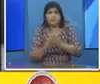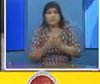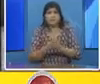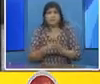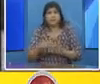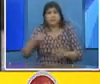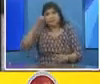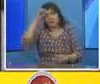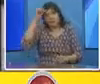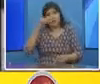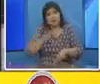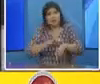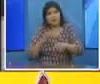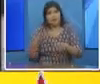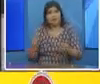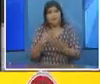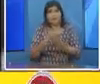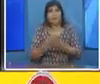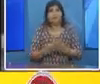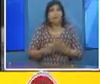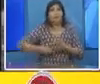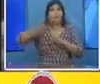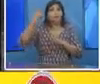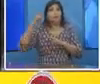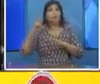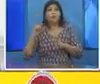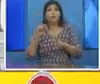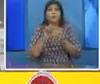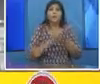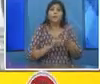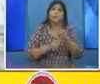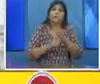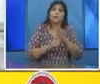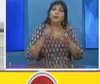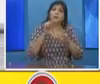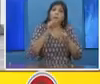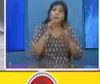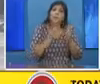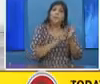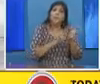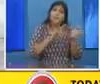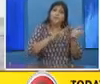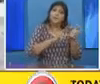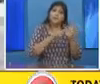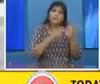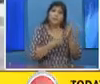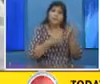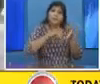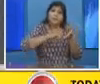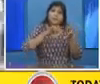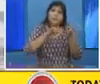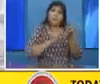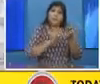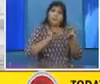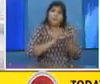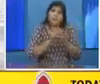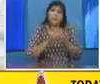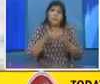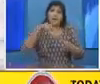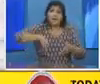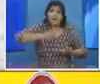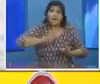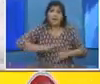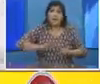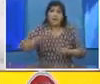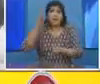का नेतृत्व किया। हमारे ये पूर्व प्रधानमंत्री श्री पीवी नरसिम्हा राव जी की आज जन्म